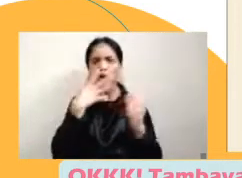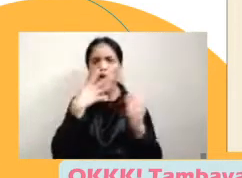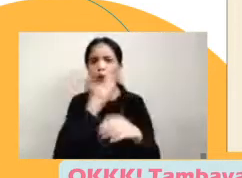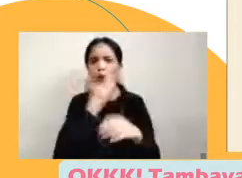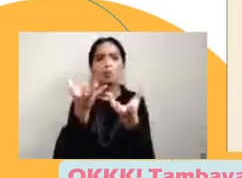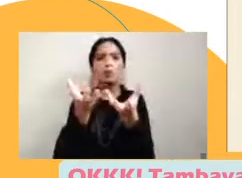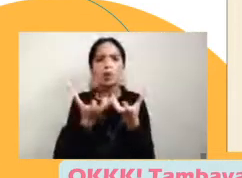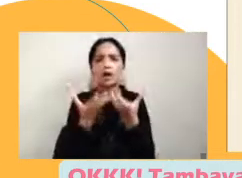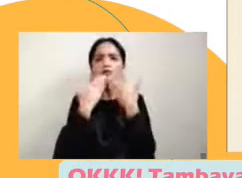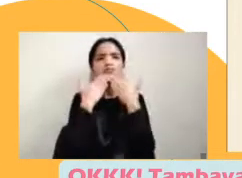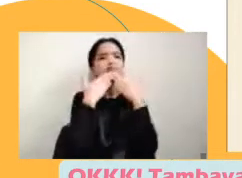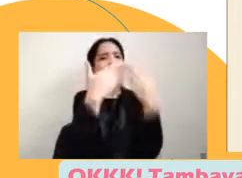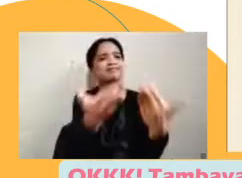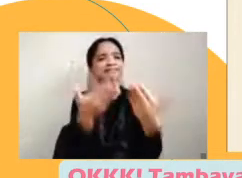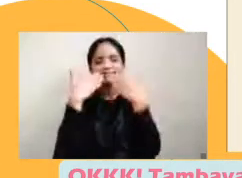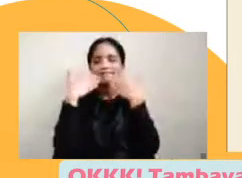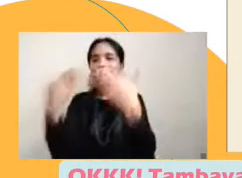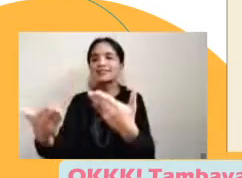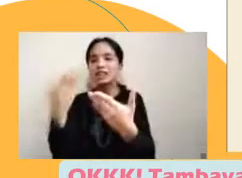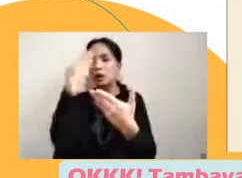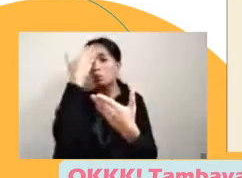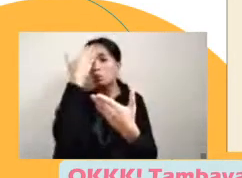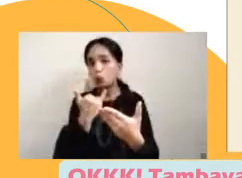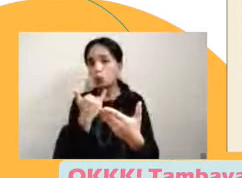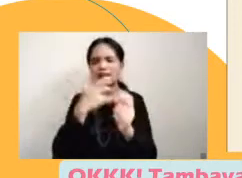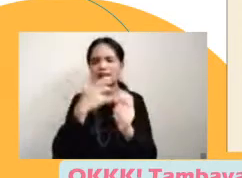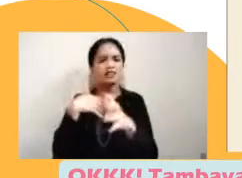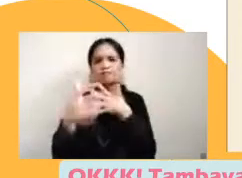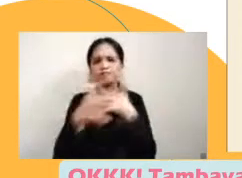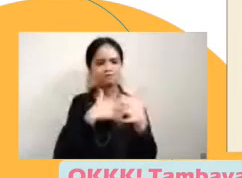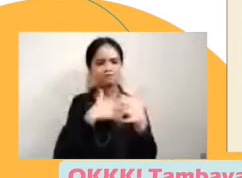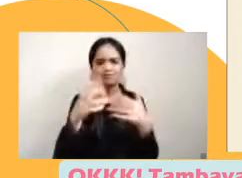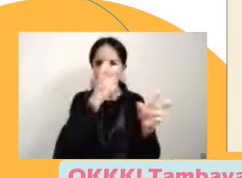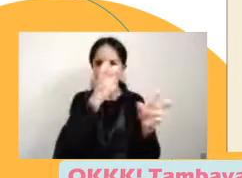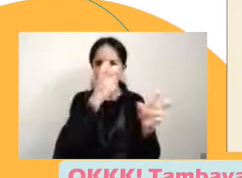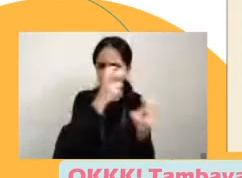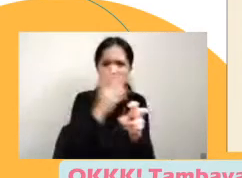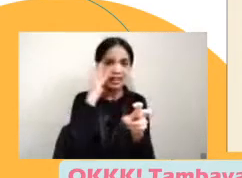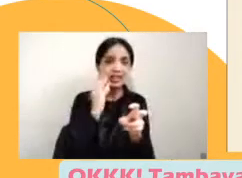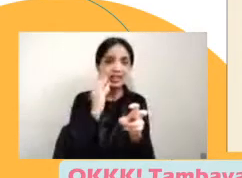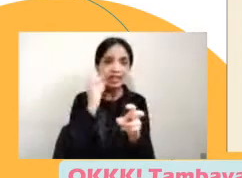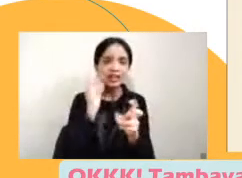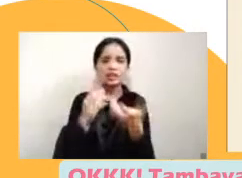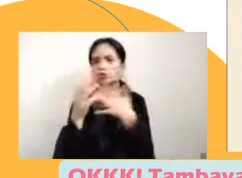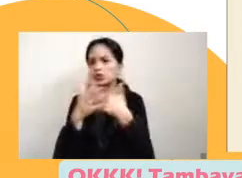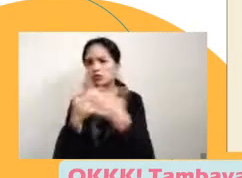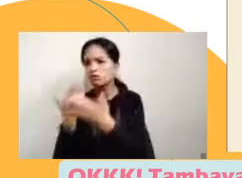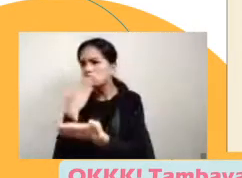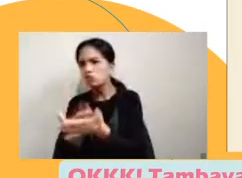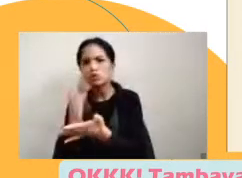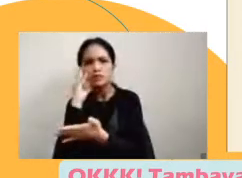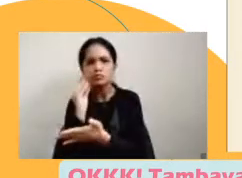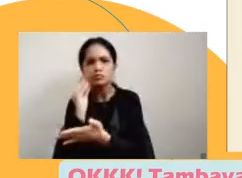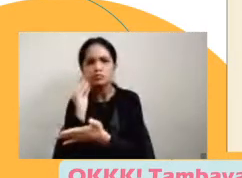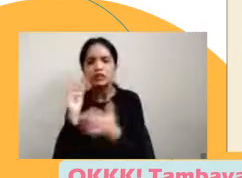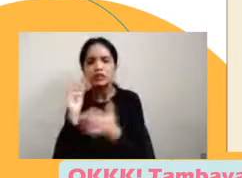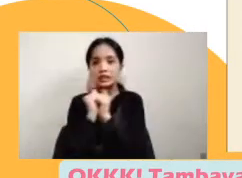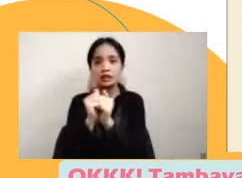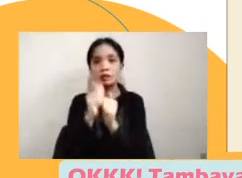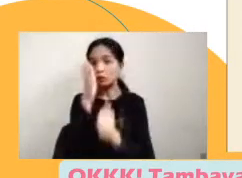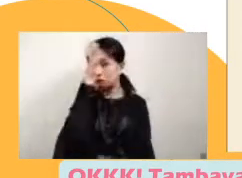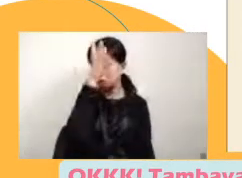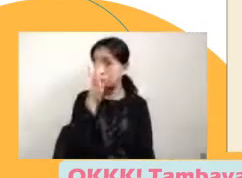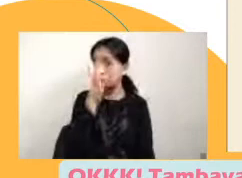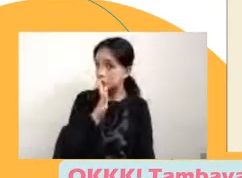no? Dahil sa hirap at ginhawa, sila ay kasama mo, no? Posibleng ang iyong nanay, ang iyong tatay,